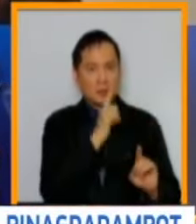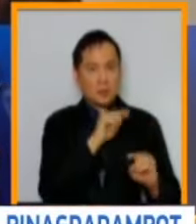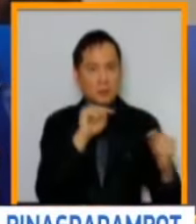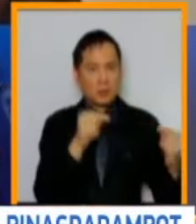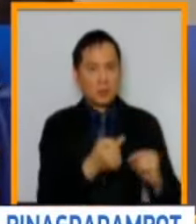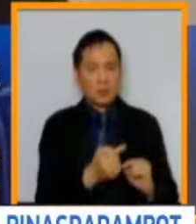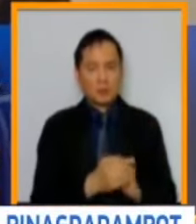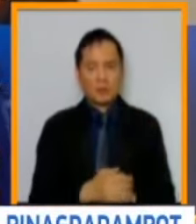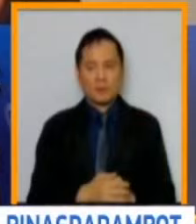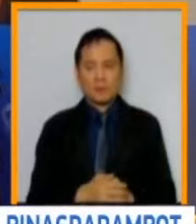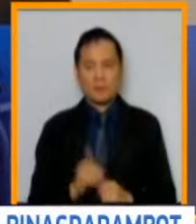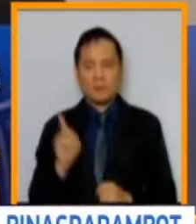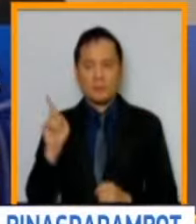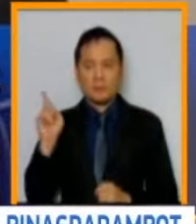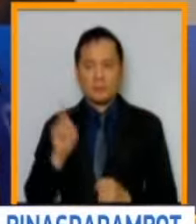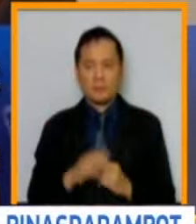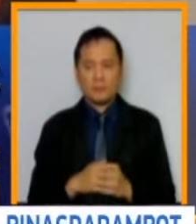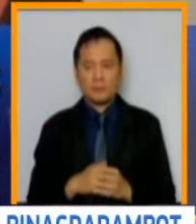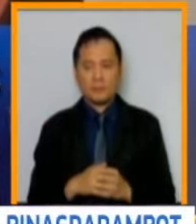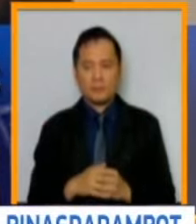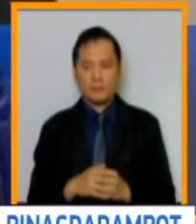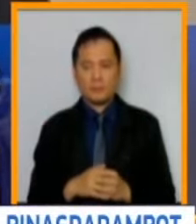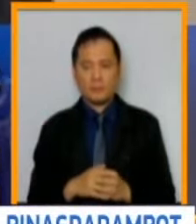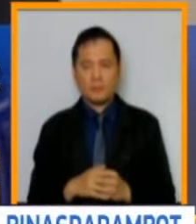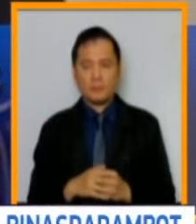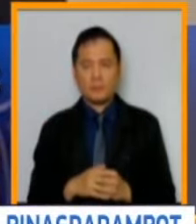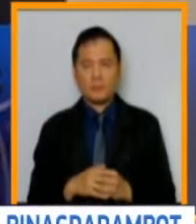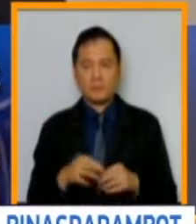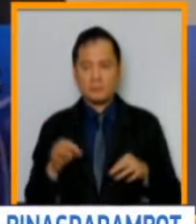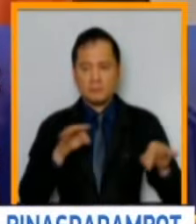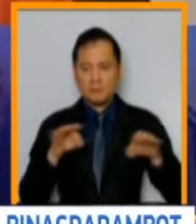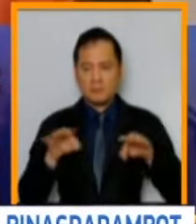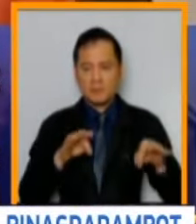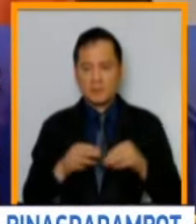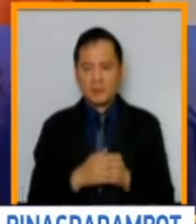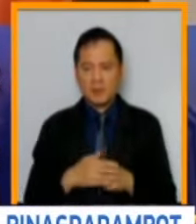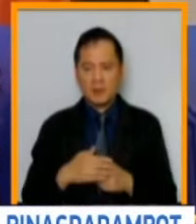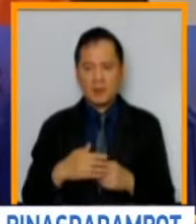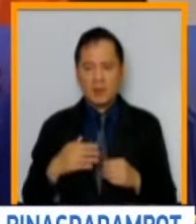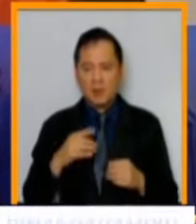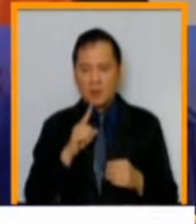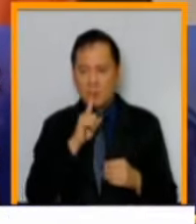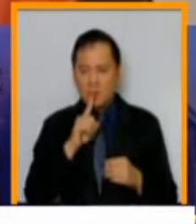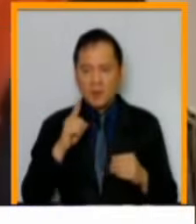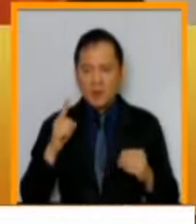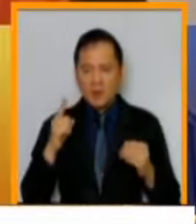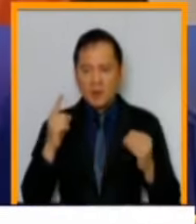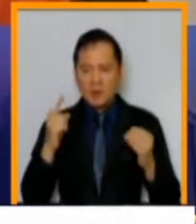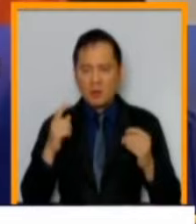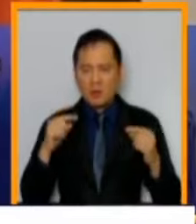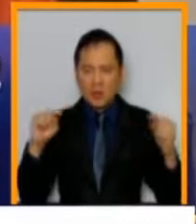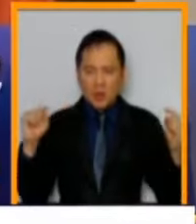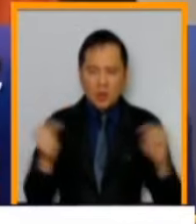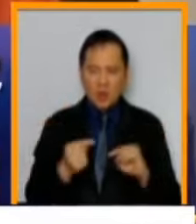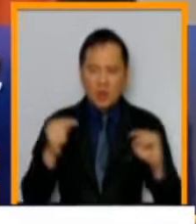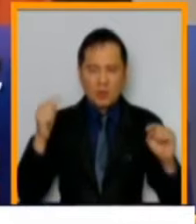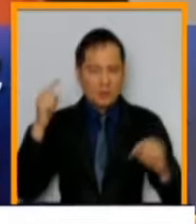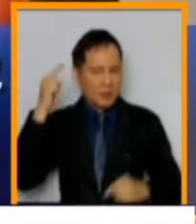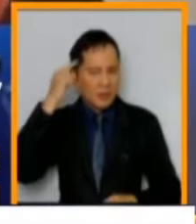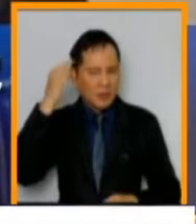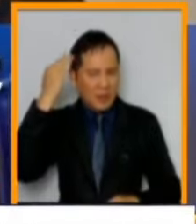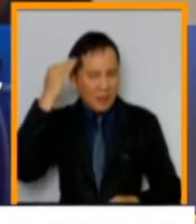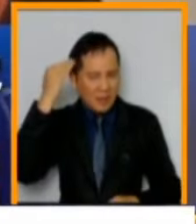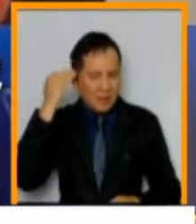ulo, apil, tiil, tawas, bukton, daghan to eh. Natuog to siya sa sala. And then morning naman, anak ko lang yung kayo